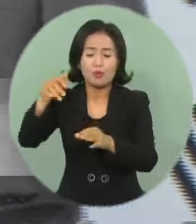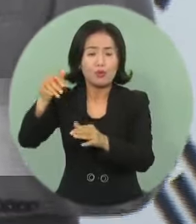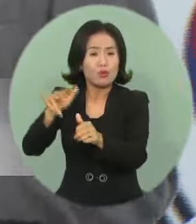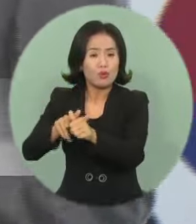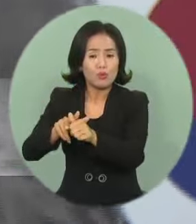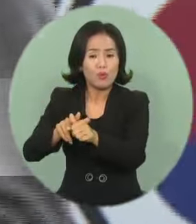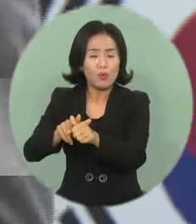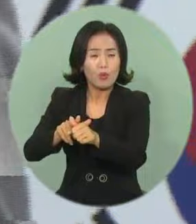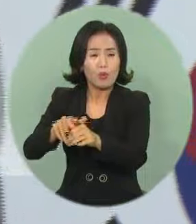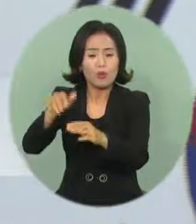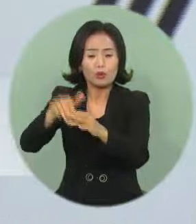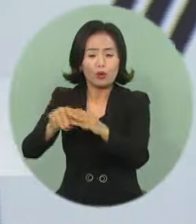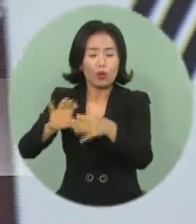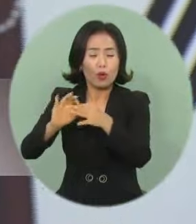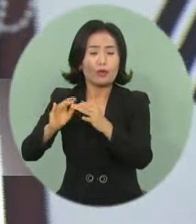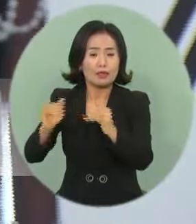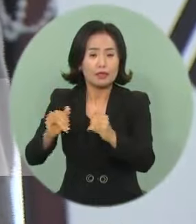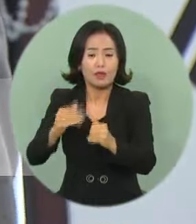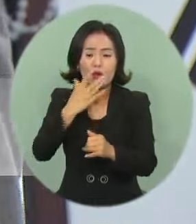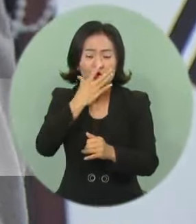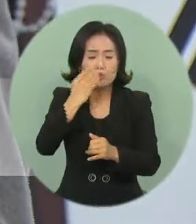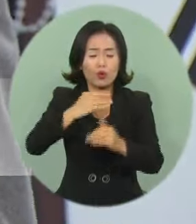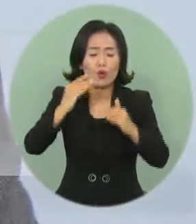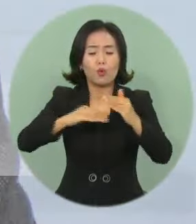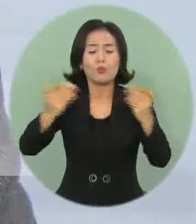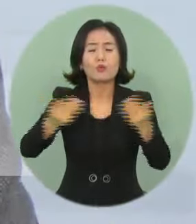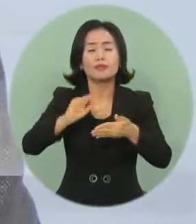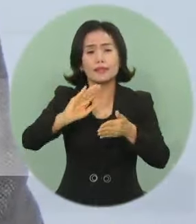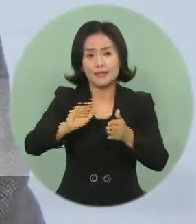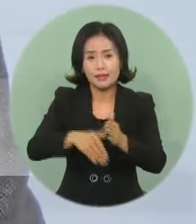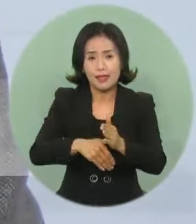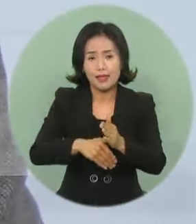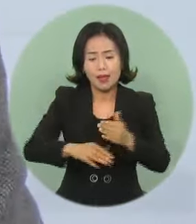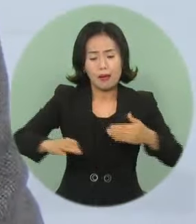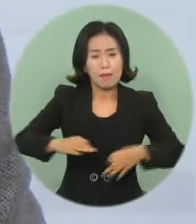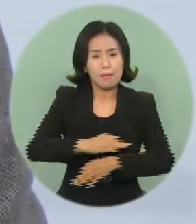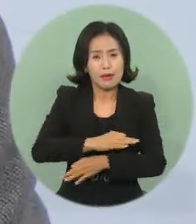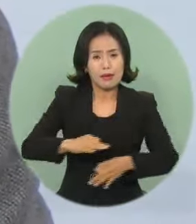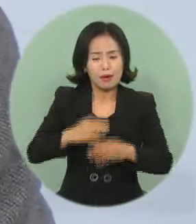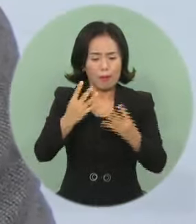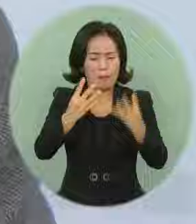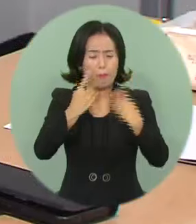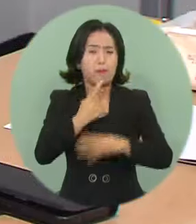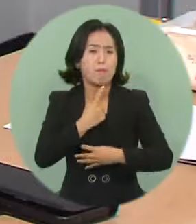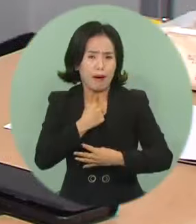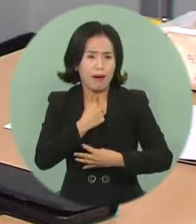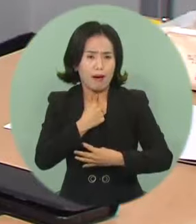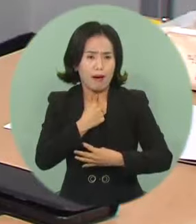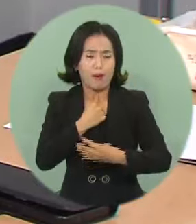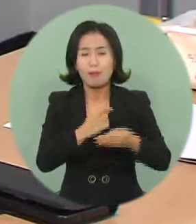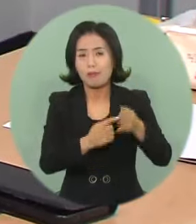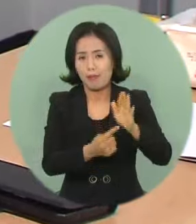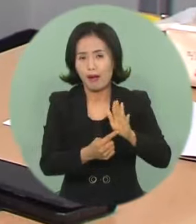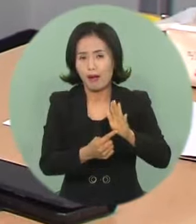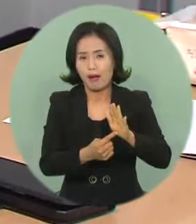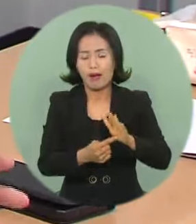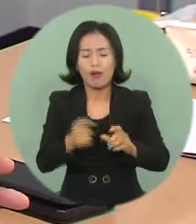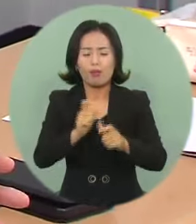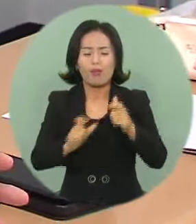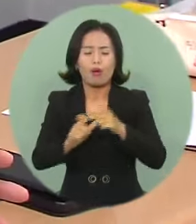관계자가 지난 2001년 순천시 공무직 재직 당시 비위로 실형을 선고받은 일까지 꺼내들며